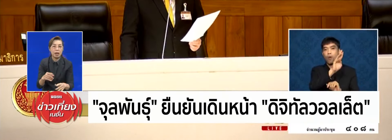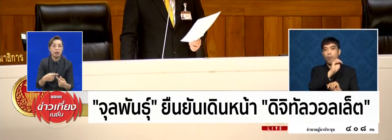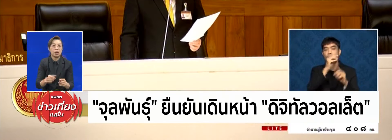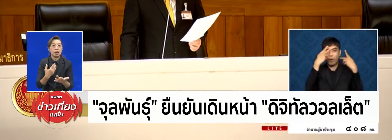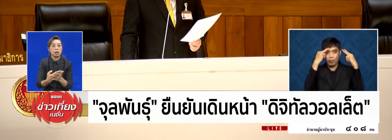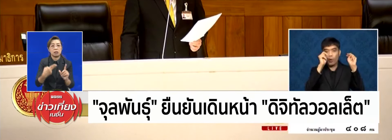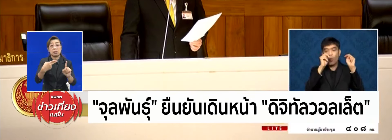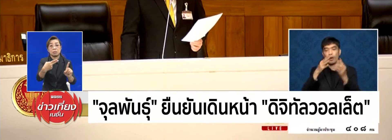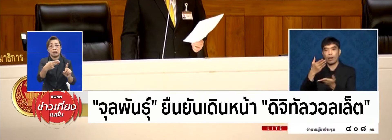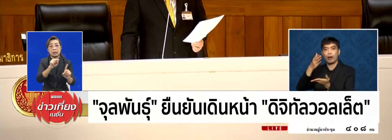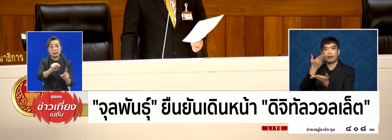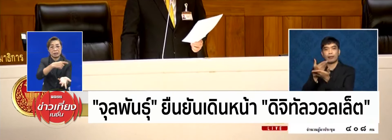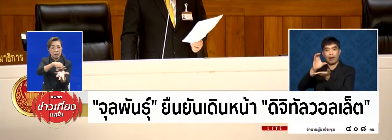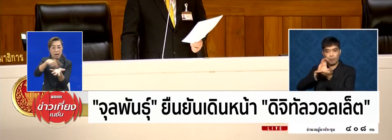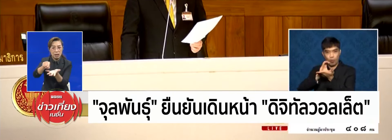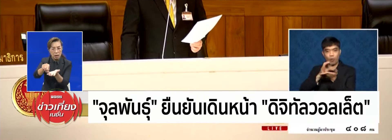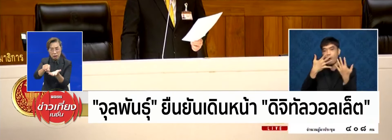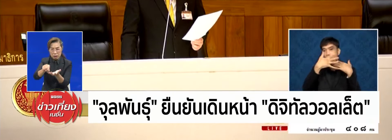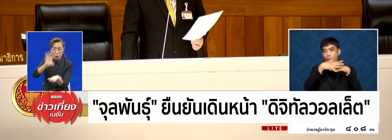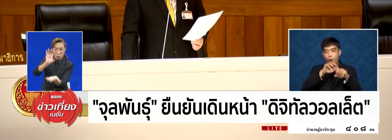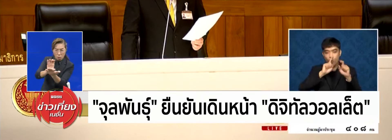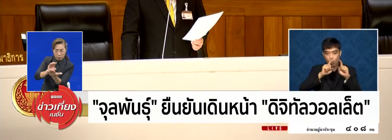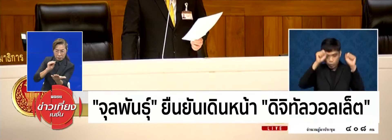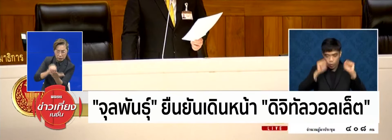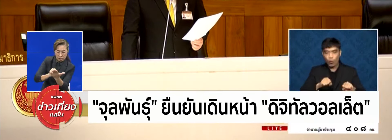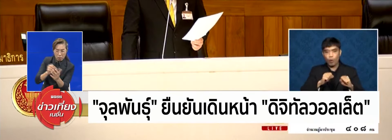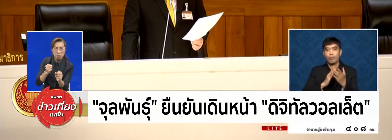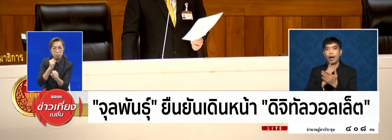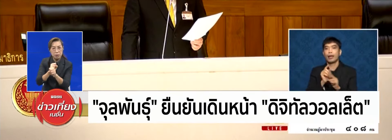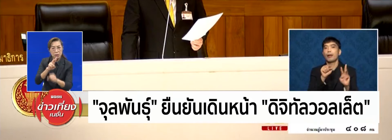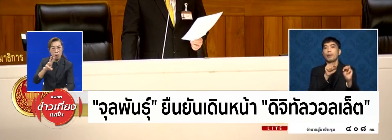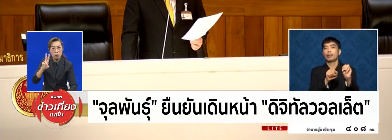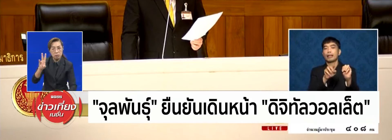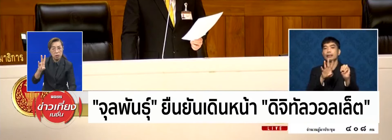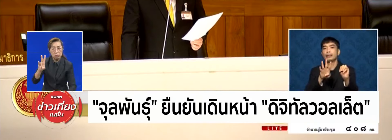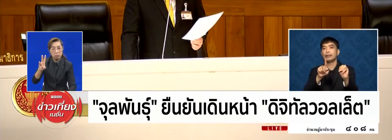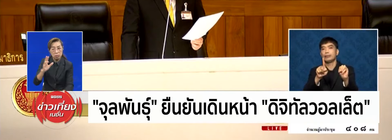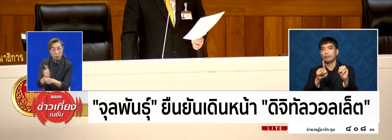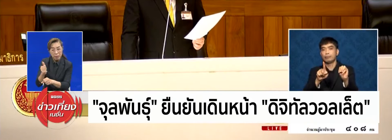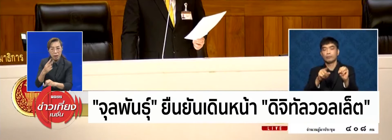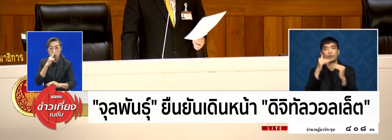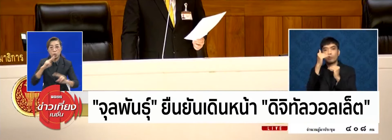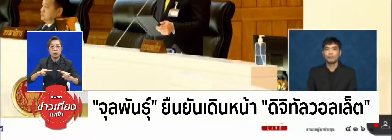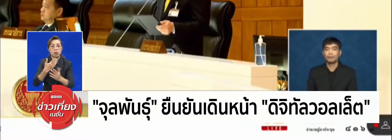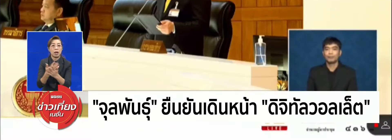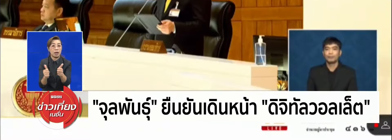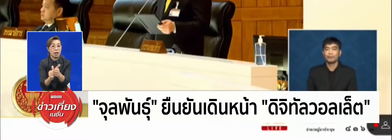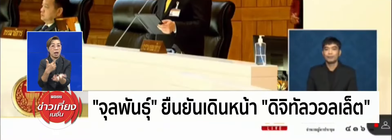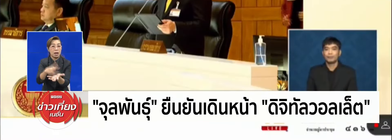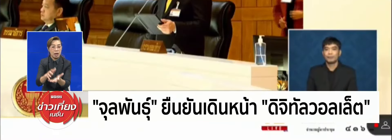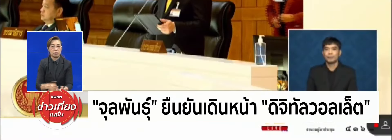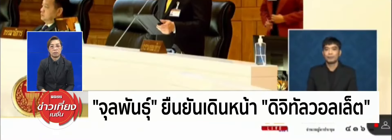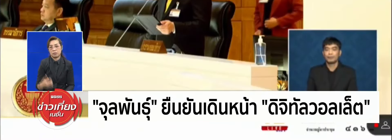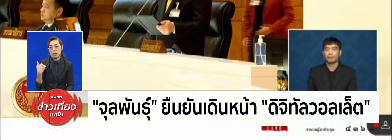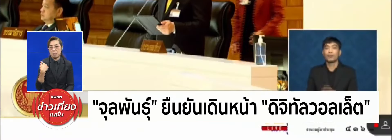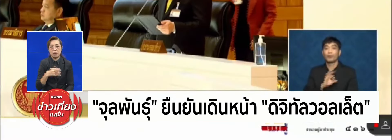วอลเล็ต10,000เนี่ยนะฮะจะใส่เข้าไปในงบประมาณปี67เลยได้ไหมไปฟังคำตอบจากรัฐมนตรีช่วยฮะ มีท่